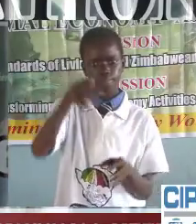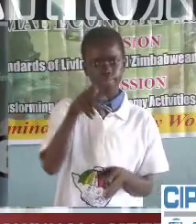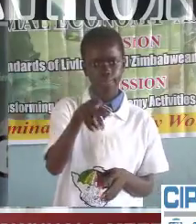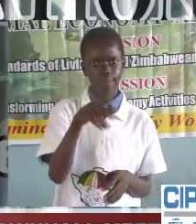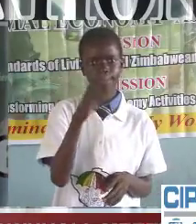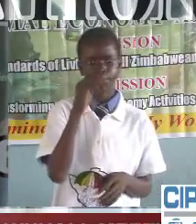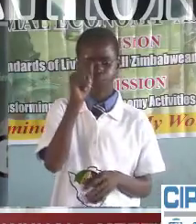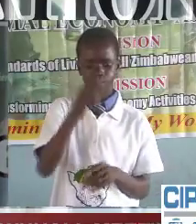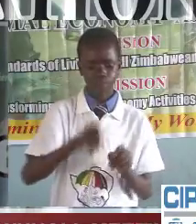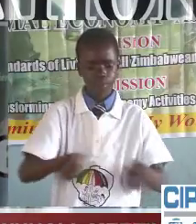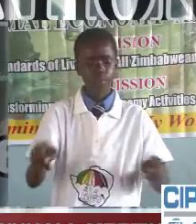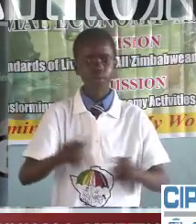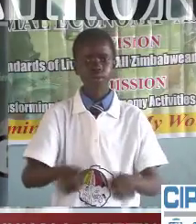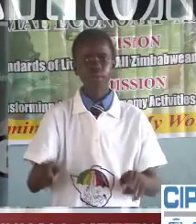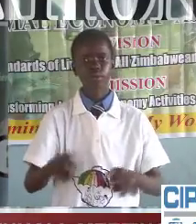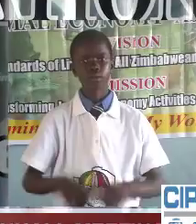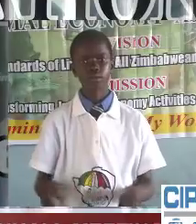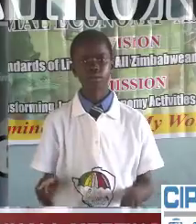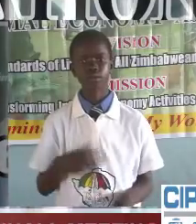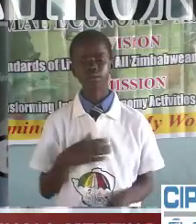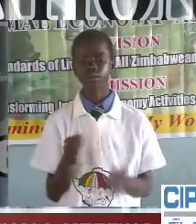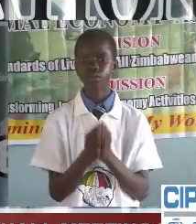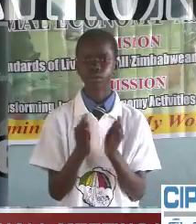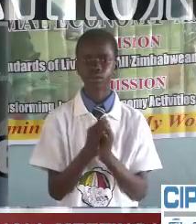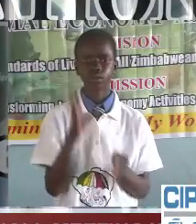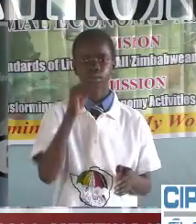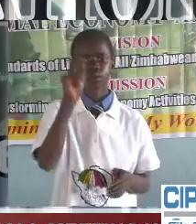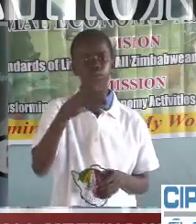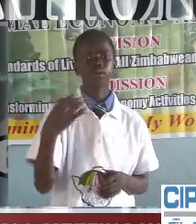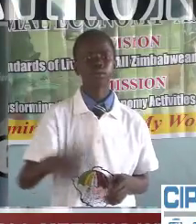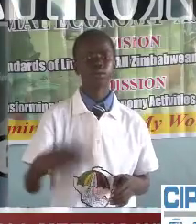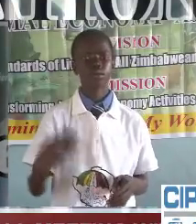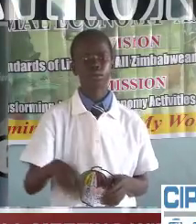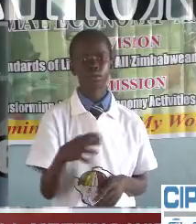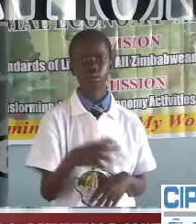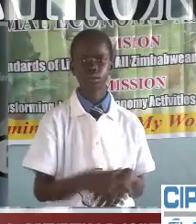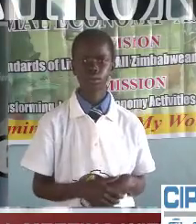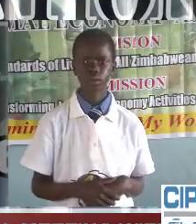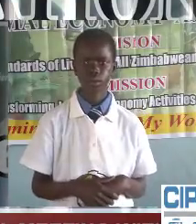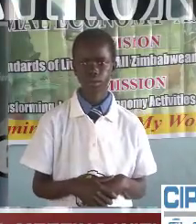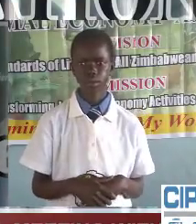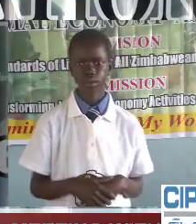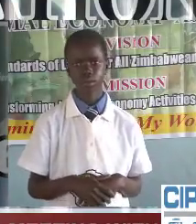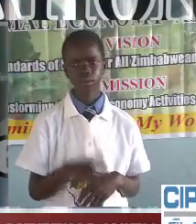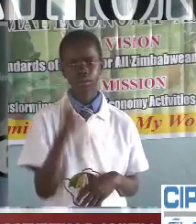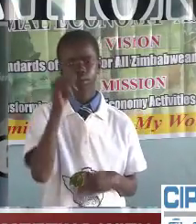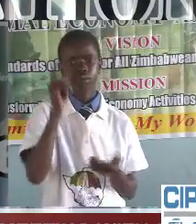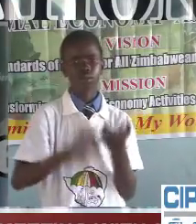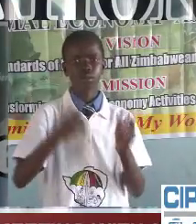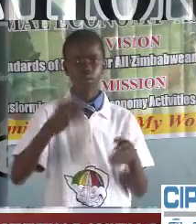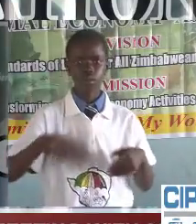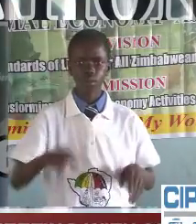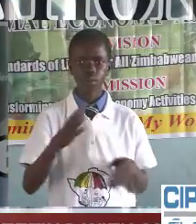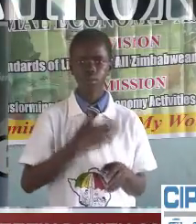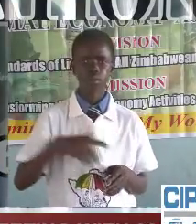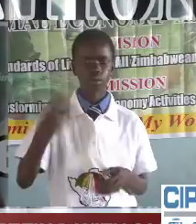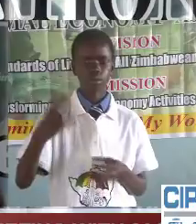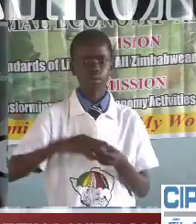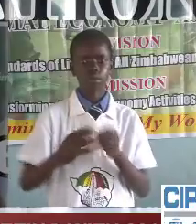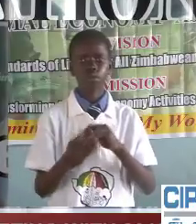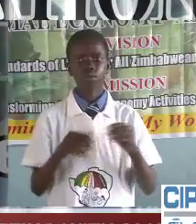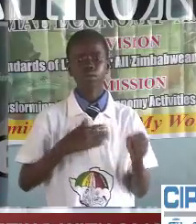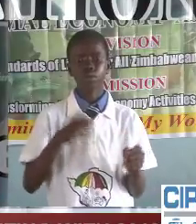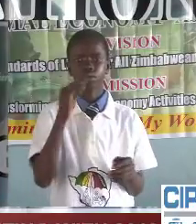tomboti zvakasiyiwa nana Smith ndo zvava kuchisakara. Saka izvozvi mukupinda zvoda kuitwa pada kurinovetwa,